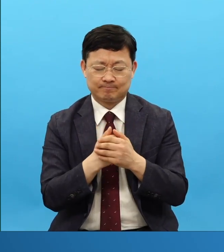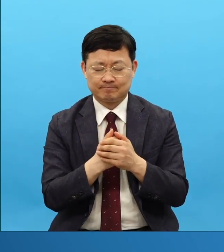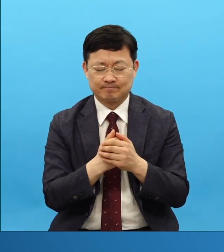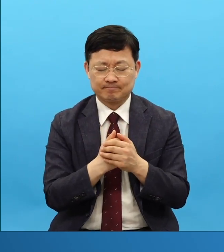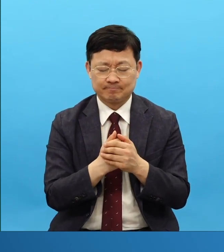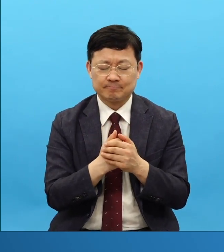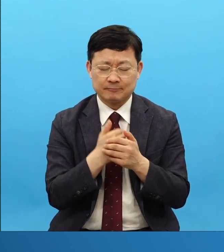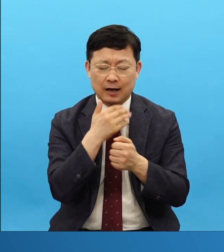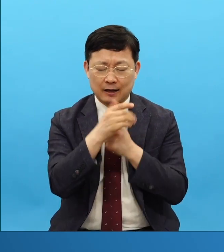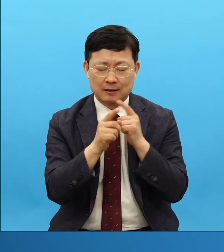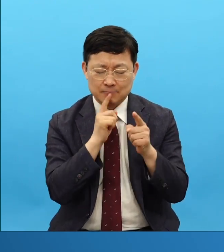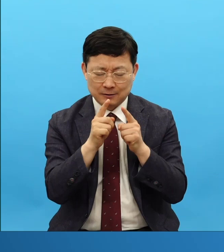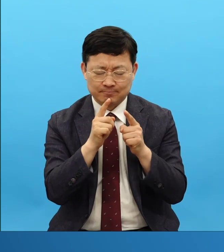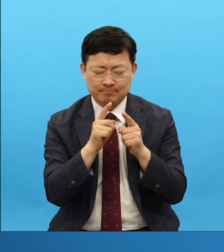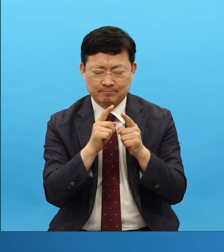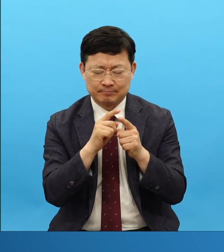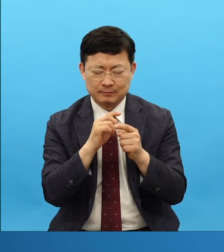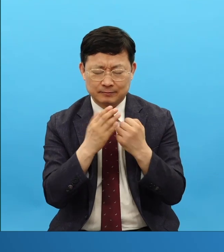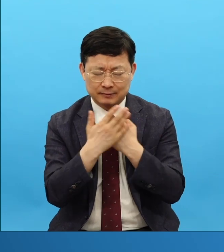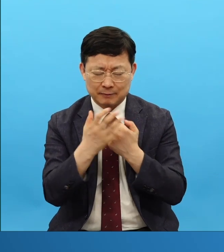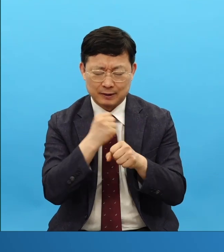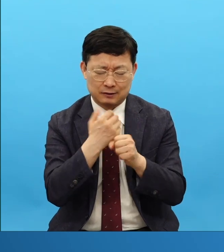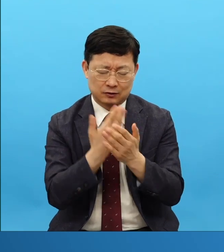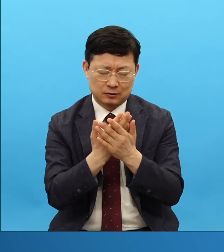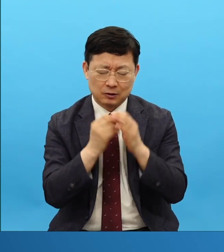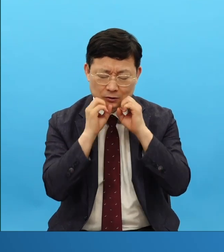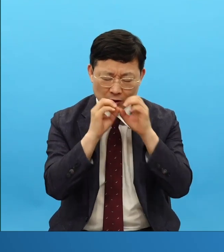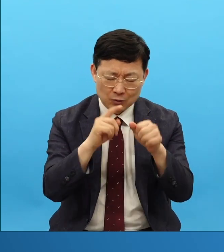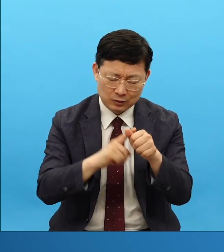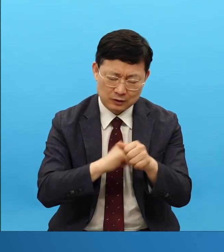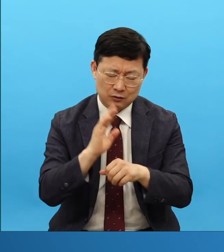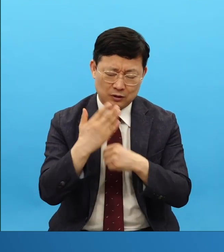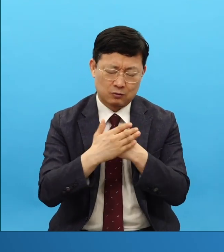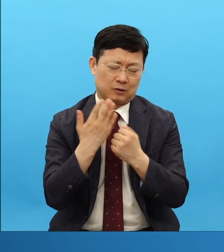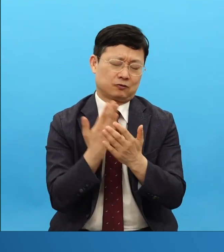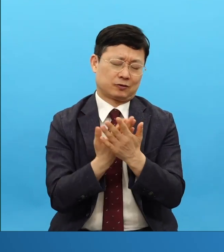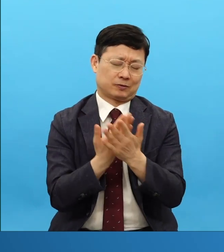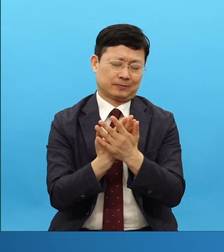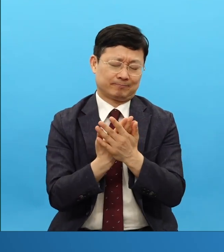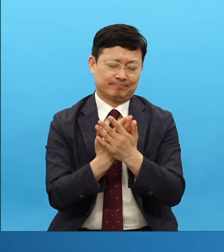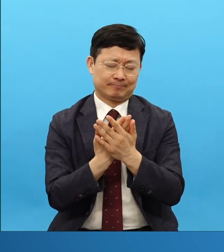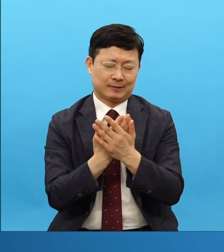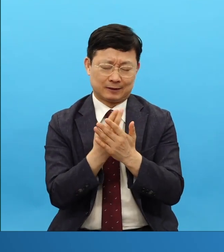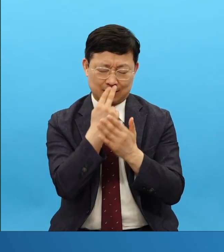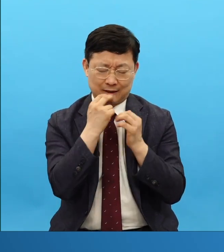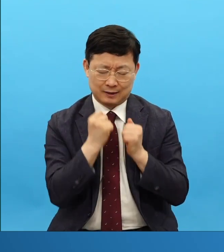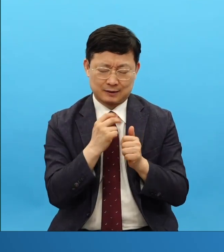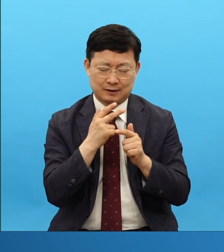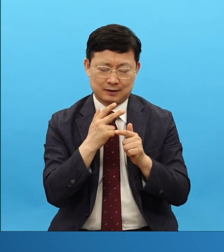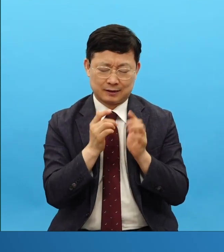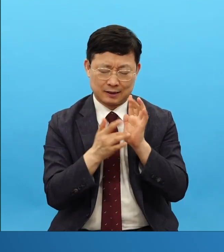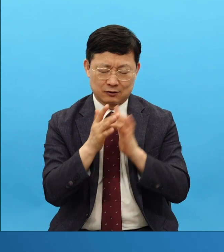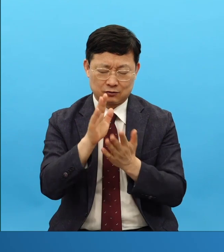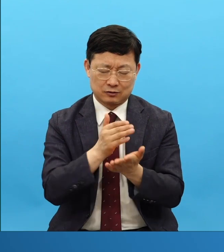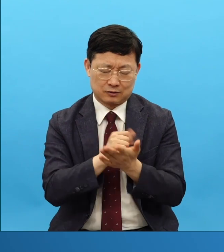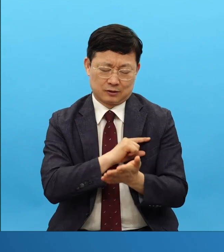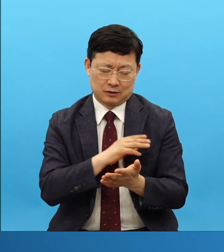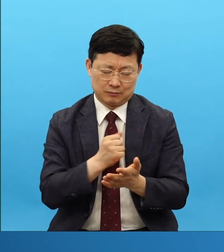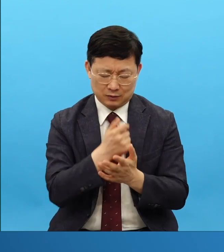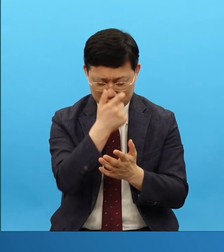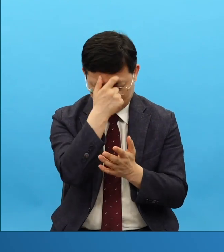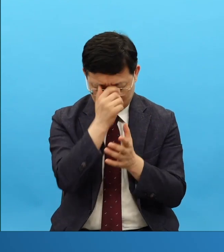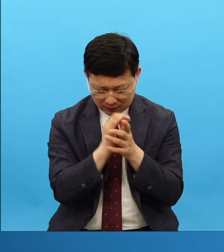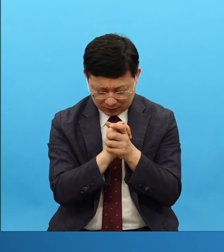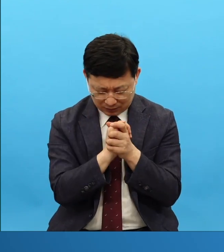예배가 되게 해주세요. 전도가 되게 해주세요. 살아계신 예수 그리스도 이름으로